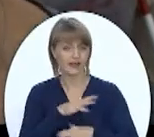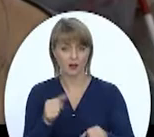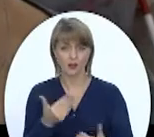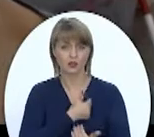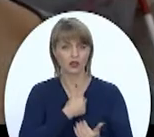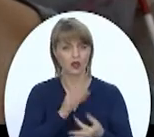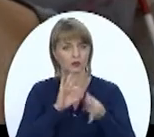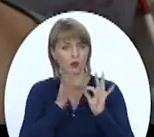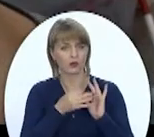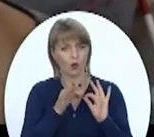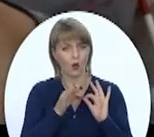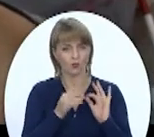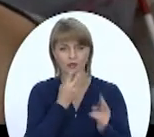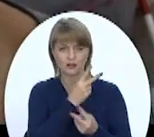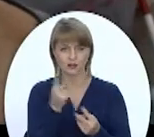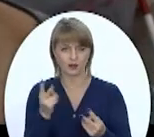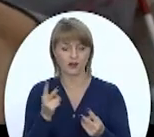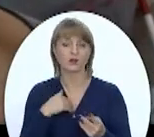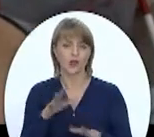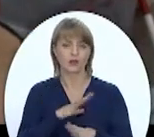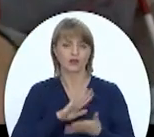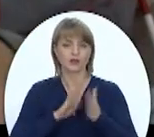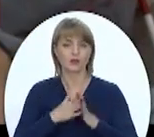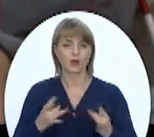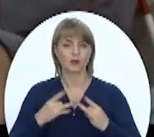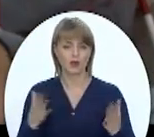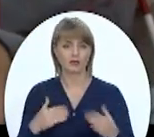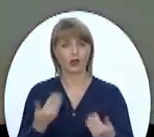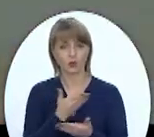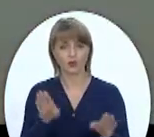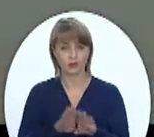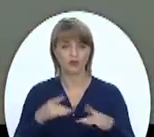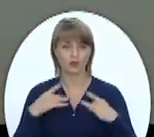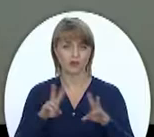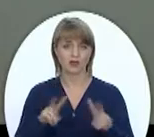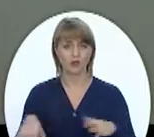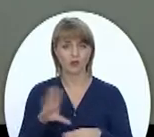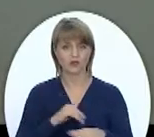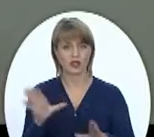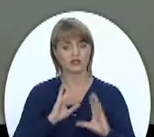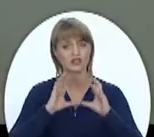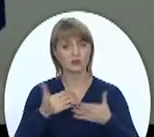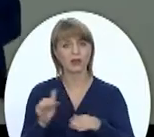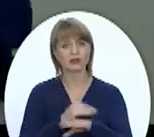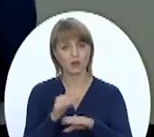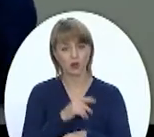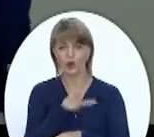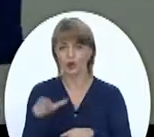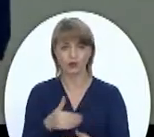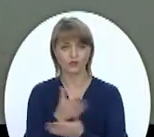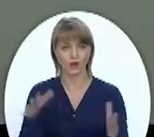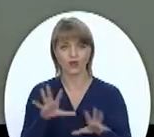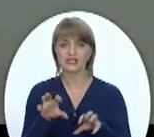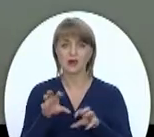желания приглядываться, они были вот в атмосфере праздника. То есть у них такой же праздник, как у всех. Весь мир – добро, и люди в нем